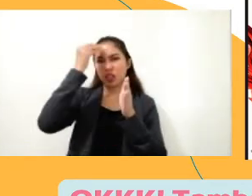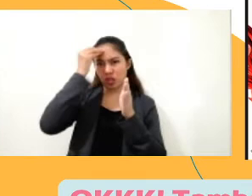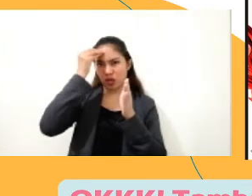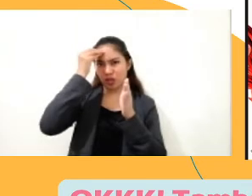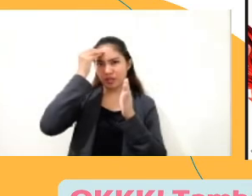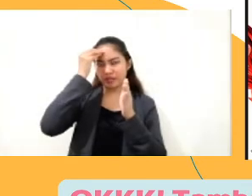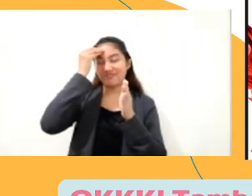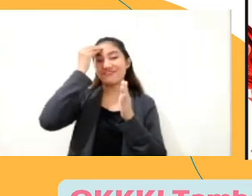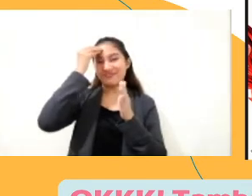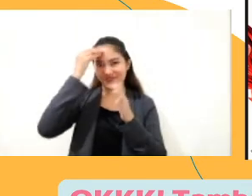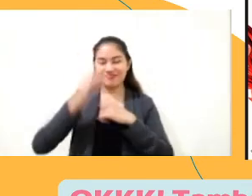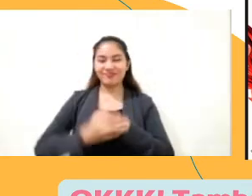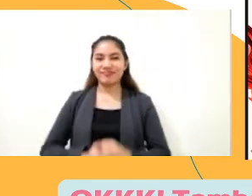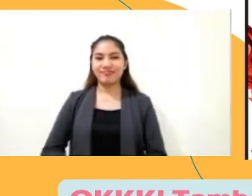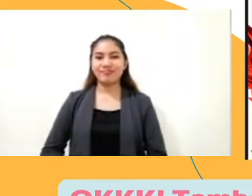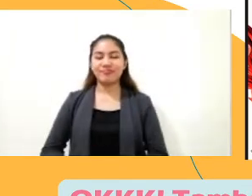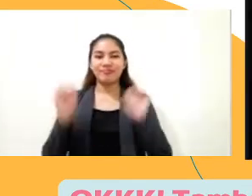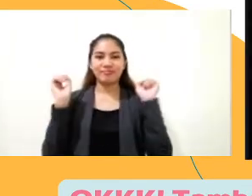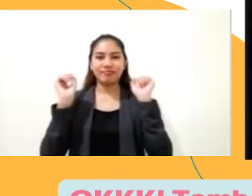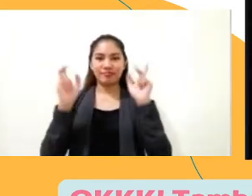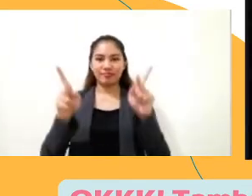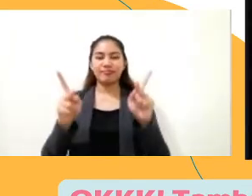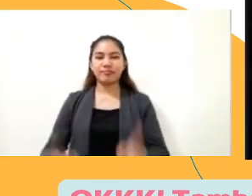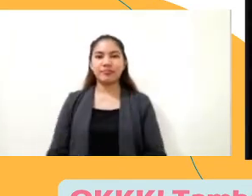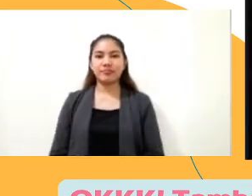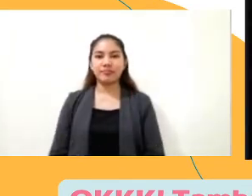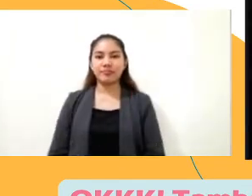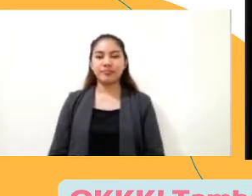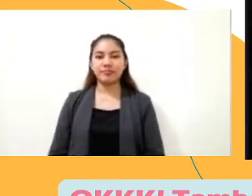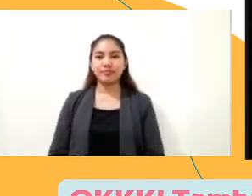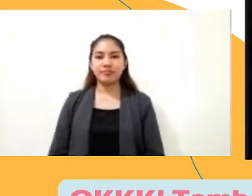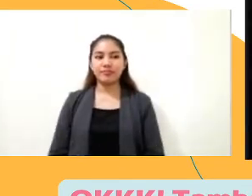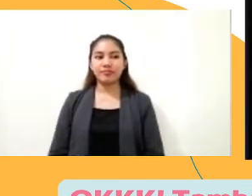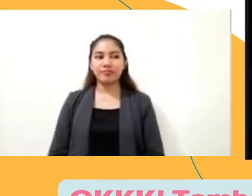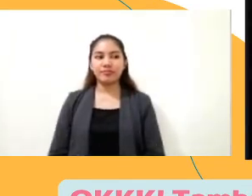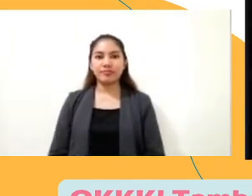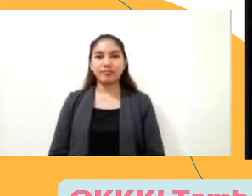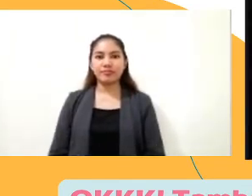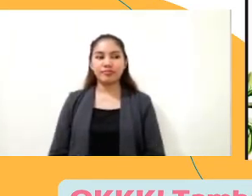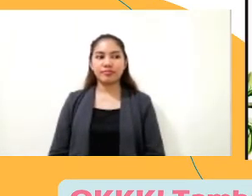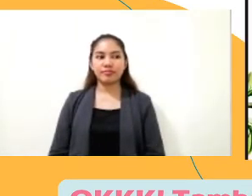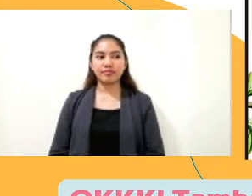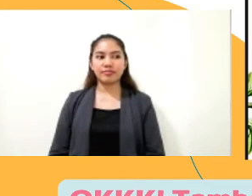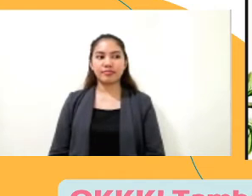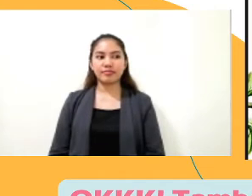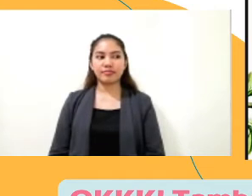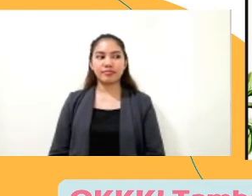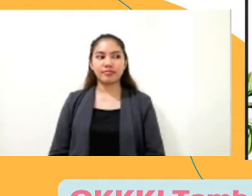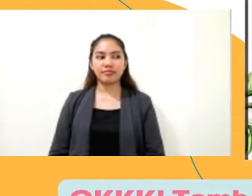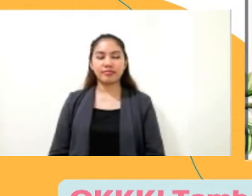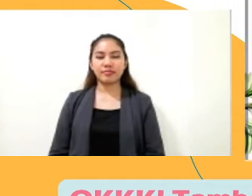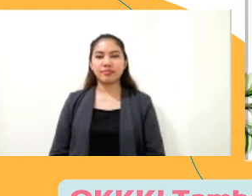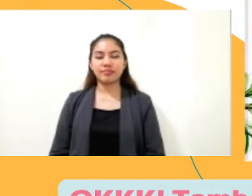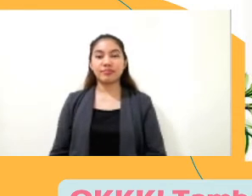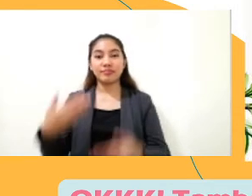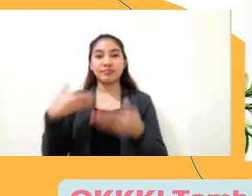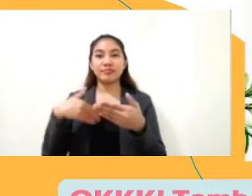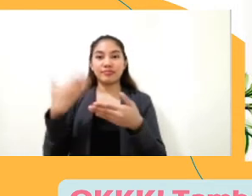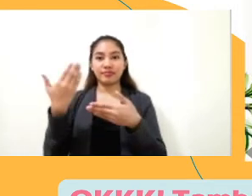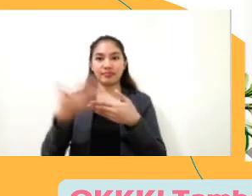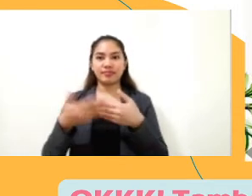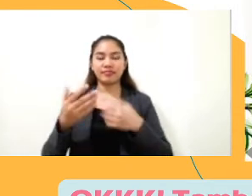matuto. Okay? So, ang pangalawang punto tungkol sa pagyabong